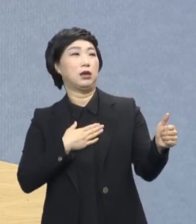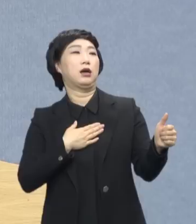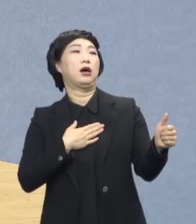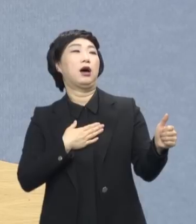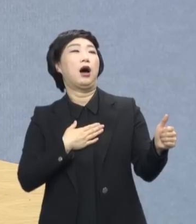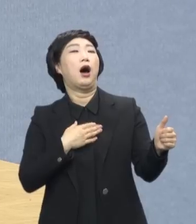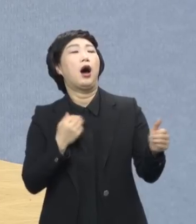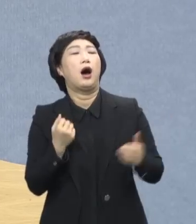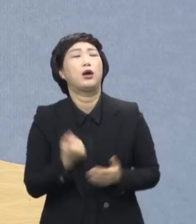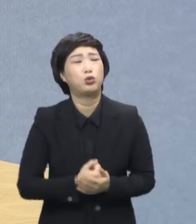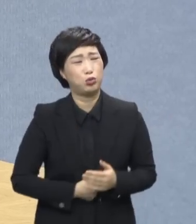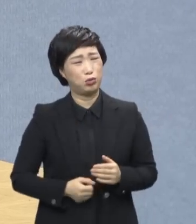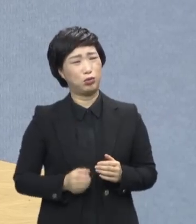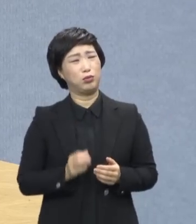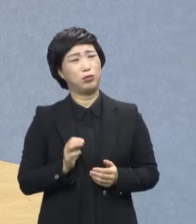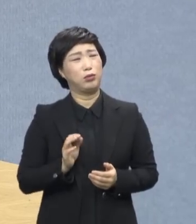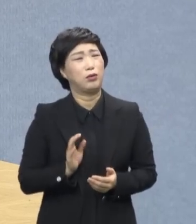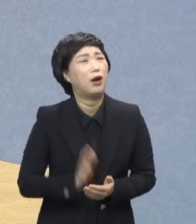힘들겠다.